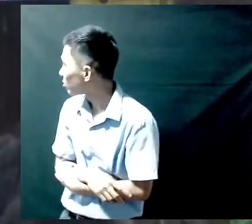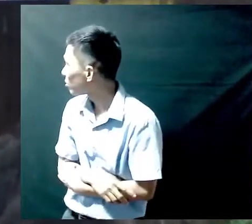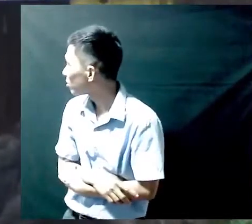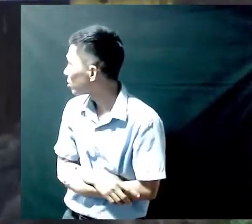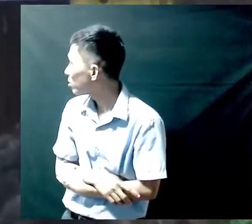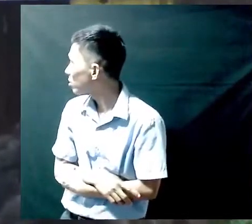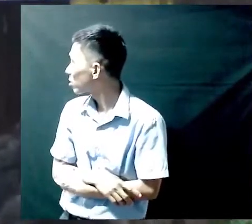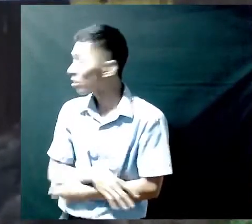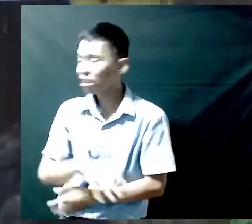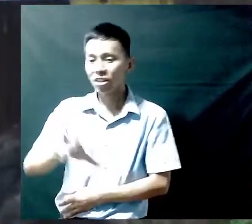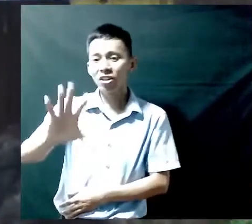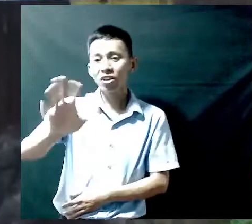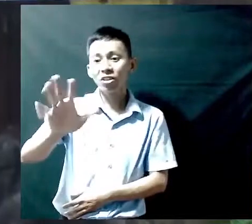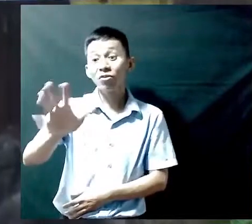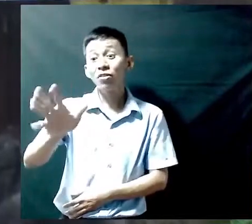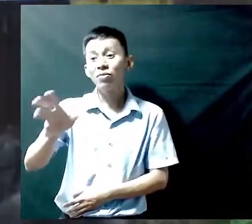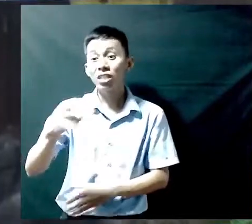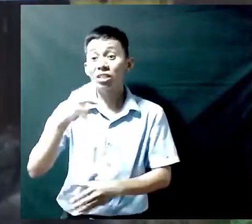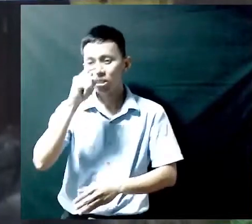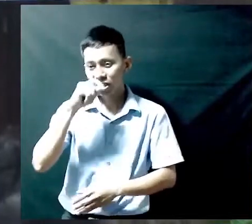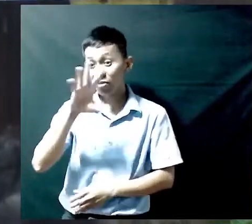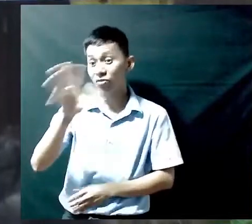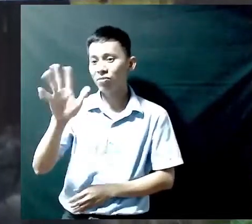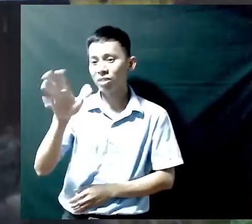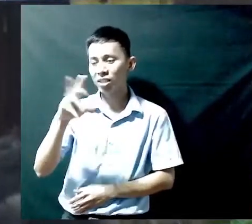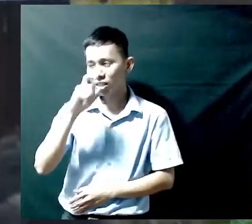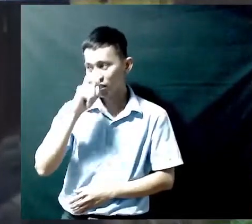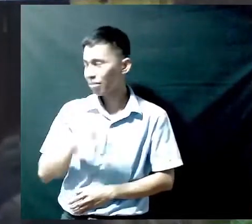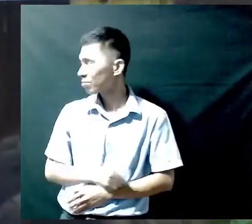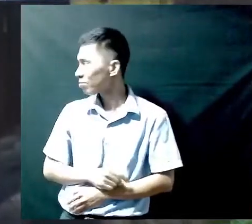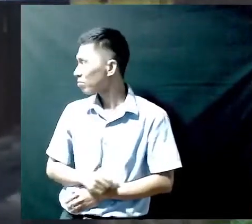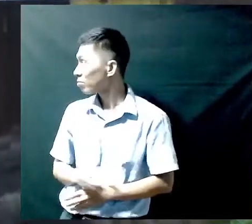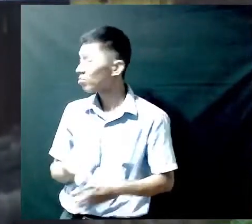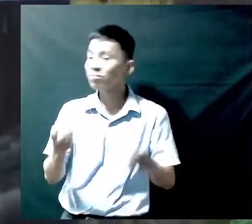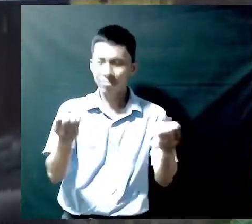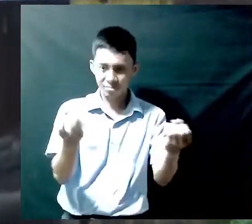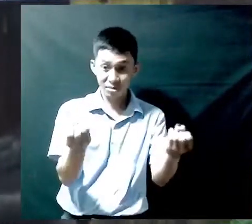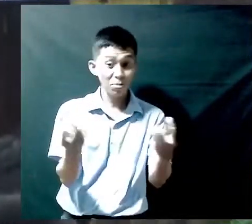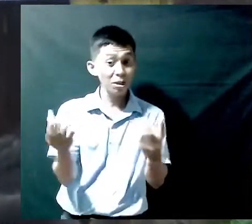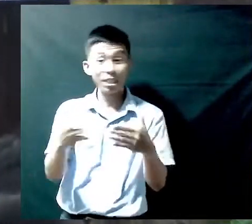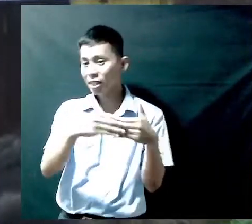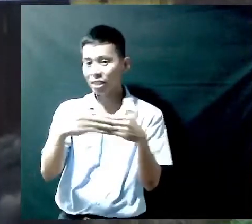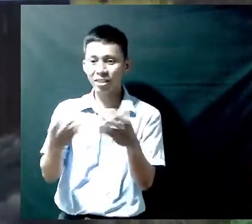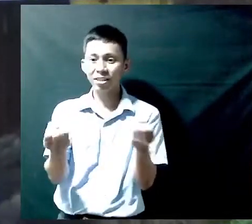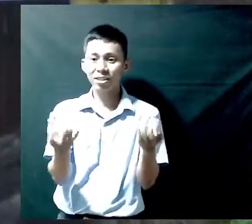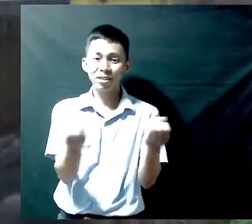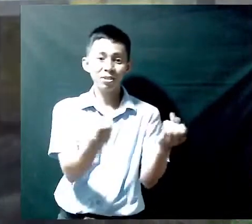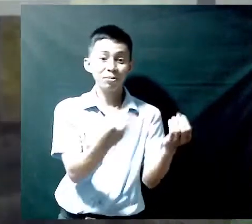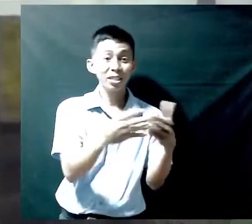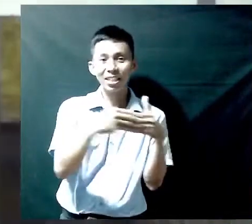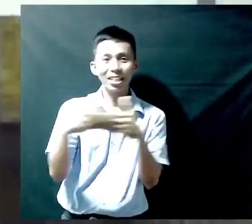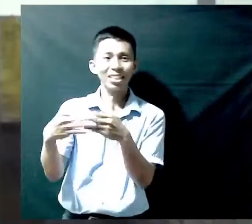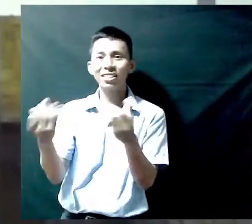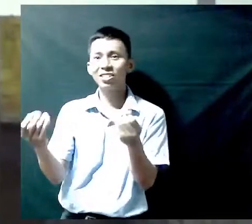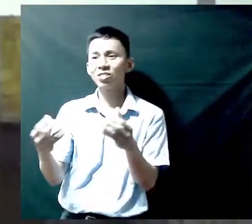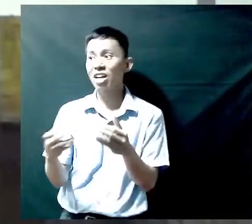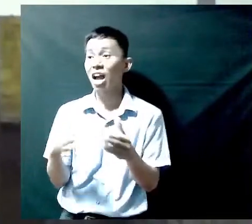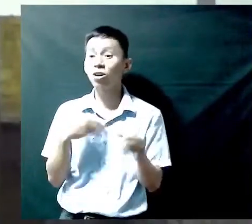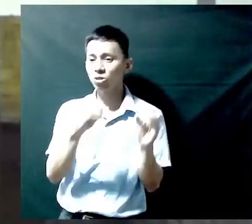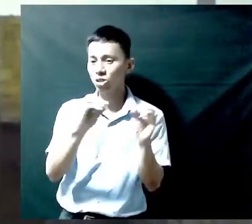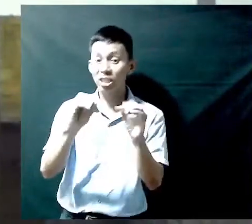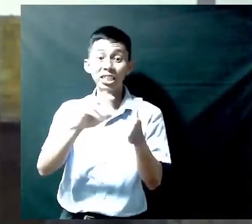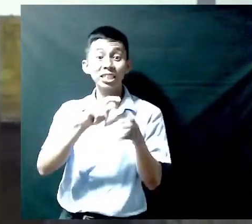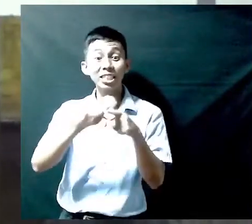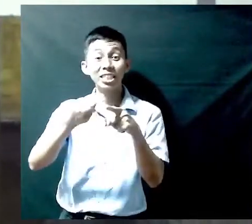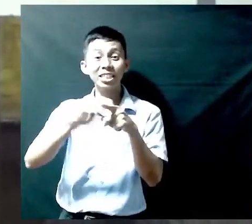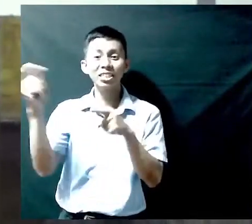ay pinagpala na ng Panginoon. Marami nang na-train, marami na pong humahawak niyan, at ngayon po nakafocus ako sa Christian Coalition